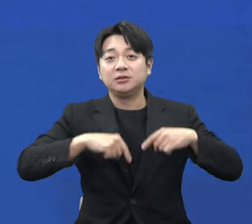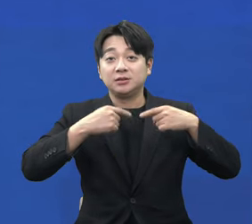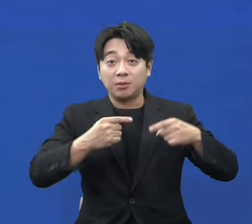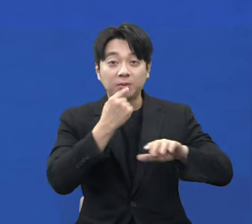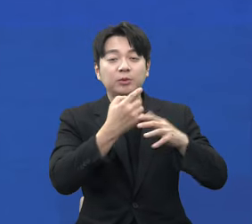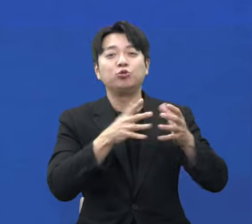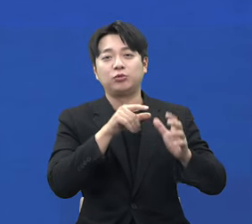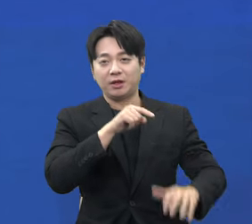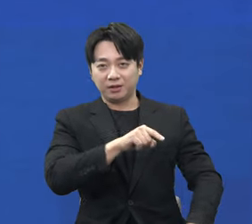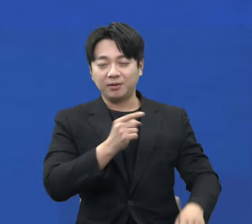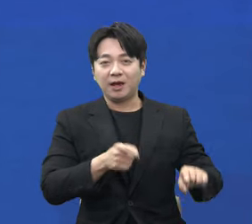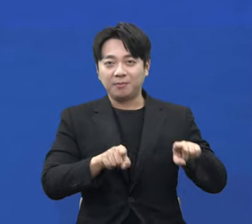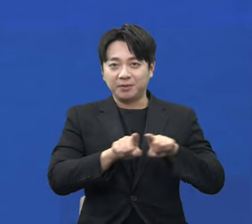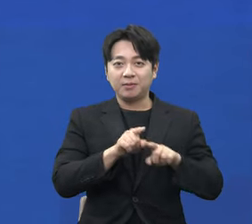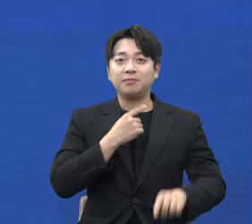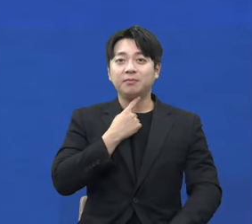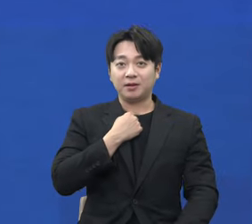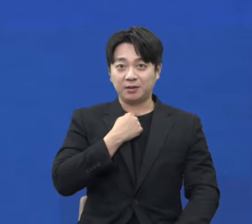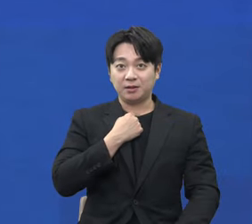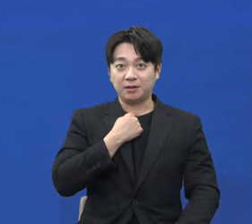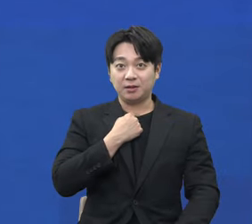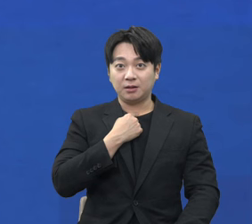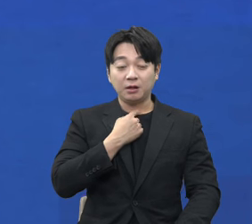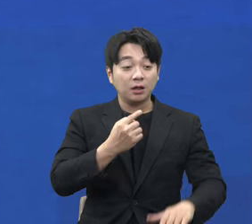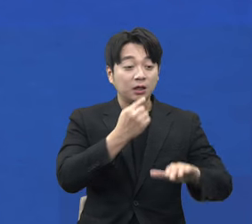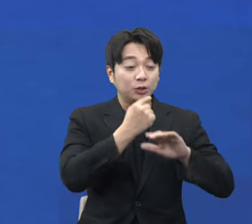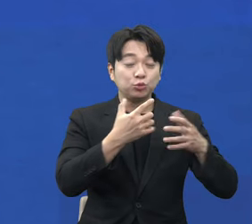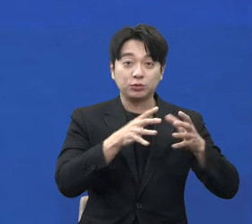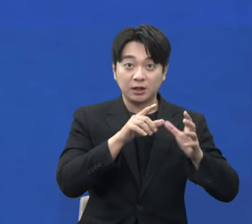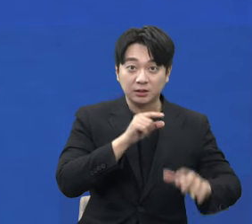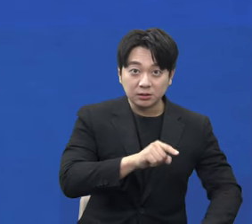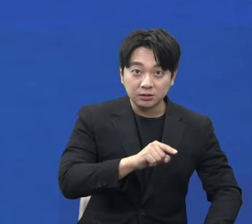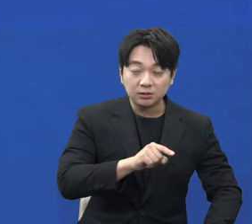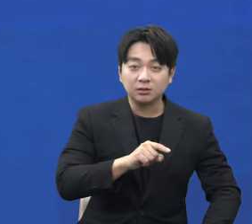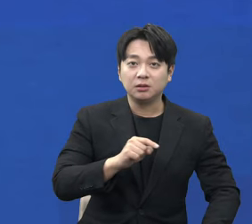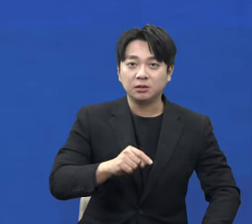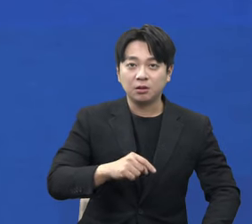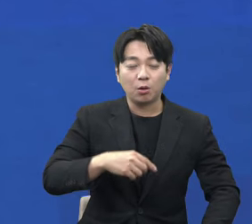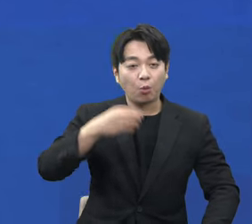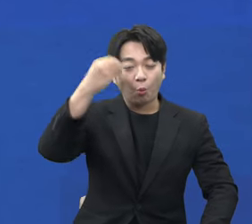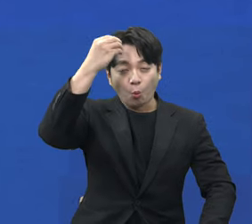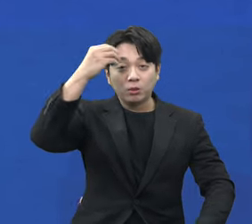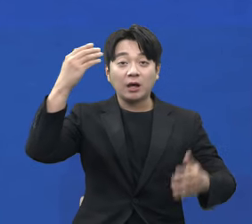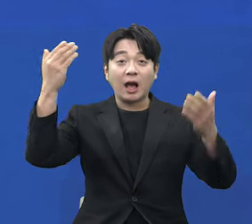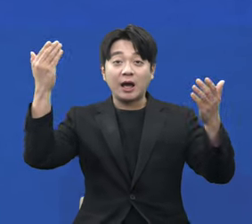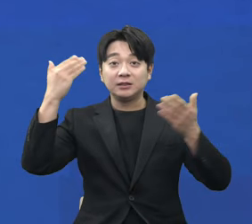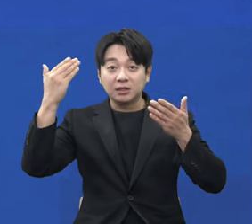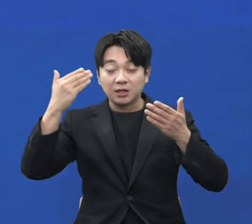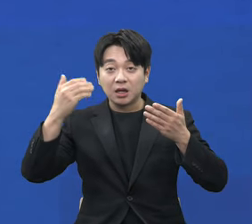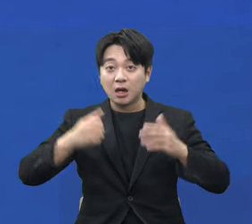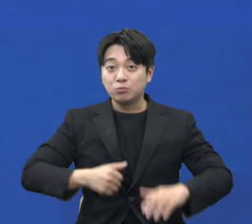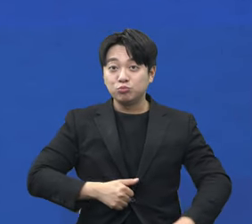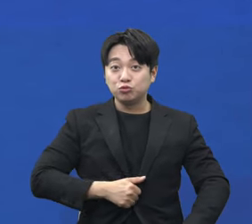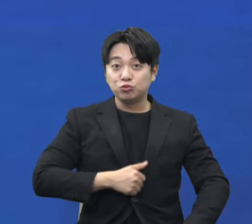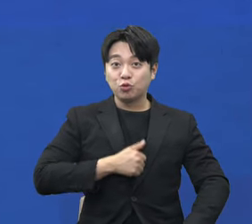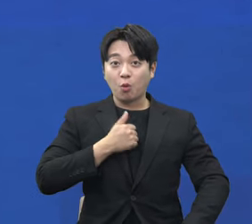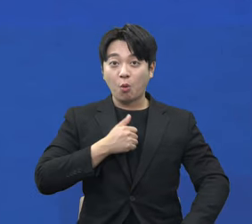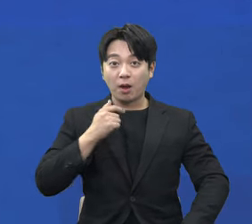민주당은 세상에 불만이 많던 고등학생이 당당하게 세상과 맞설 수 있는 우군이었습니다.